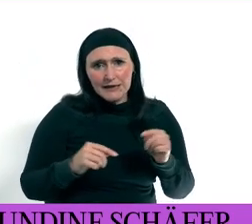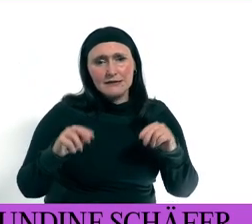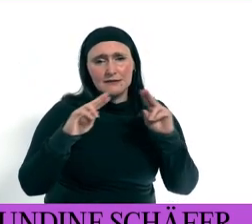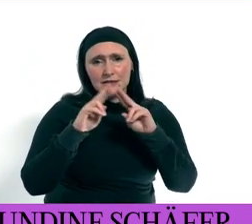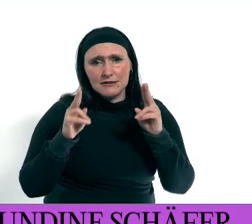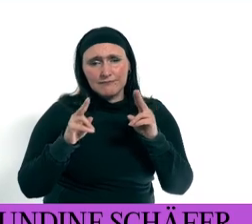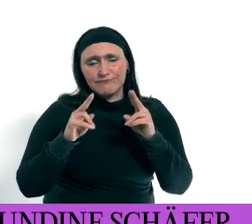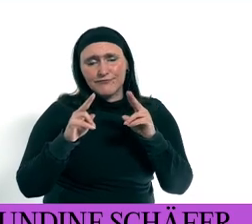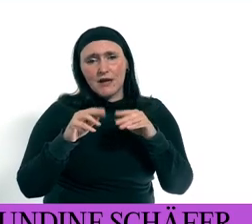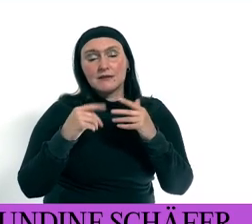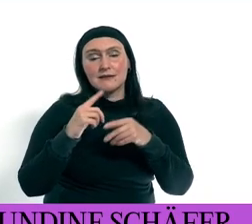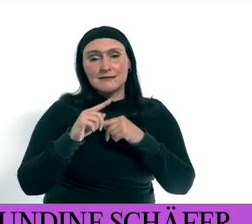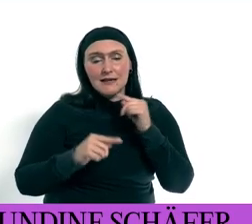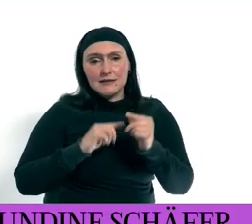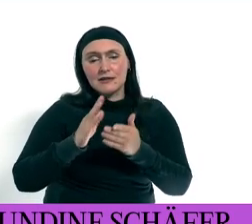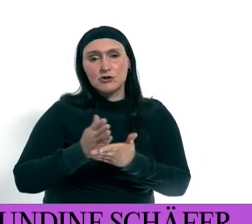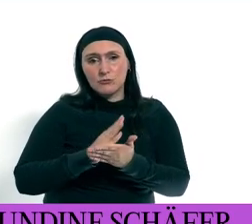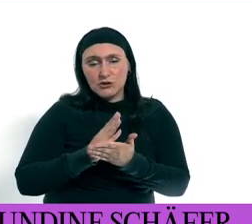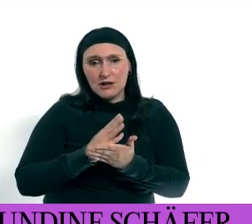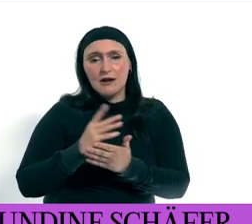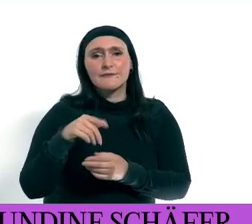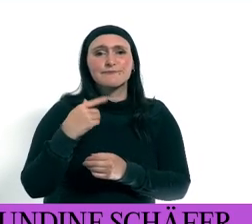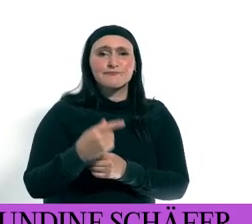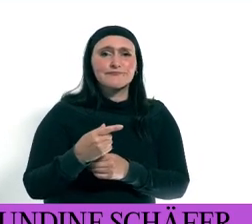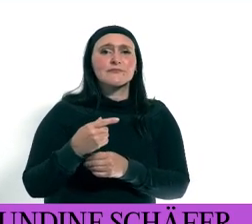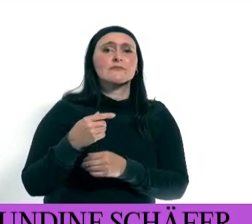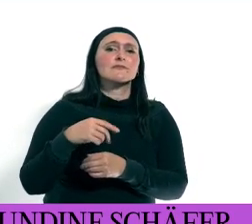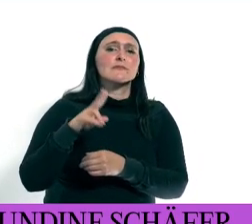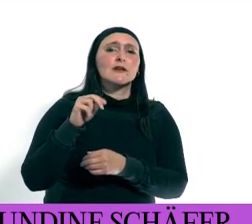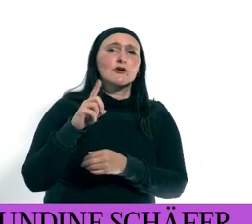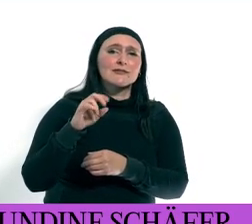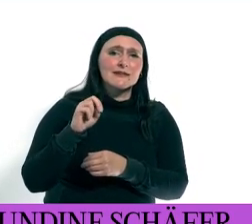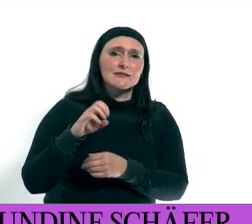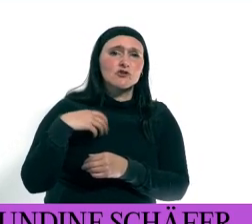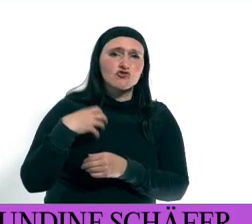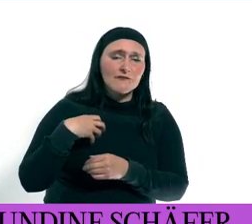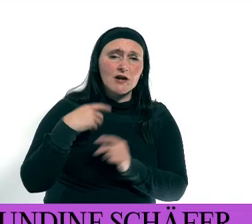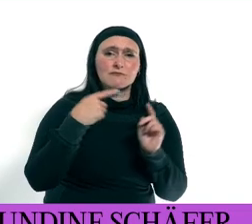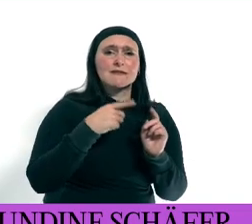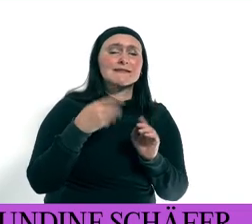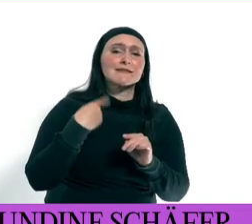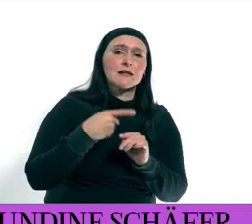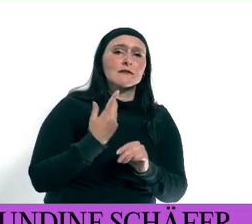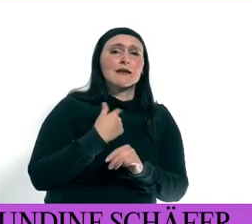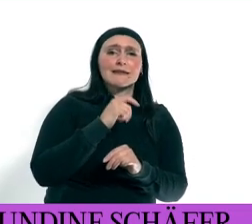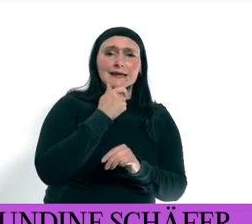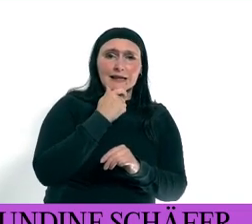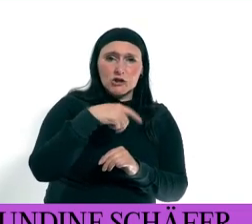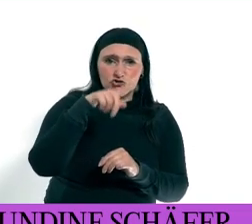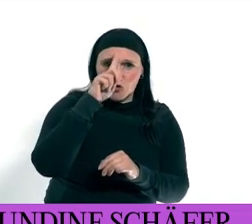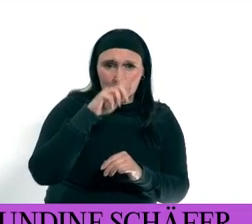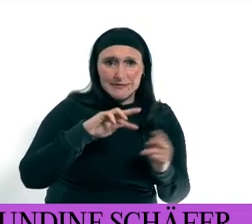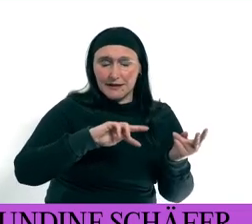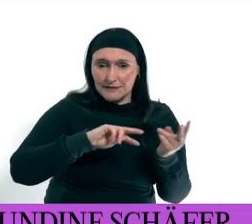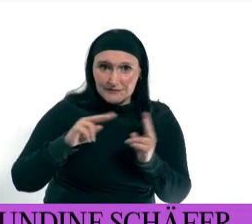und Lilian Astrid Giese, die beiden Dolmetscherinnen, internationale Zeichen